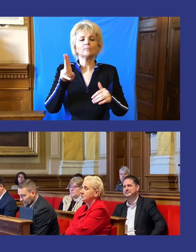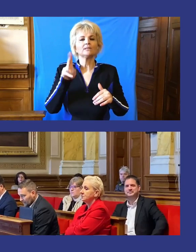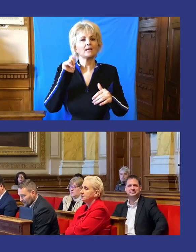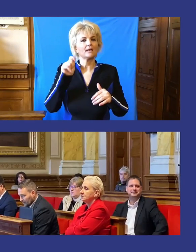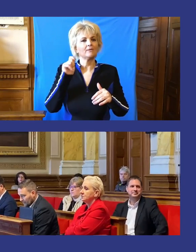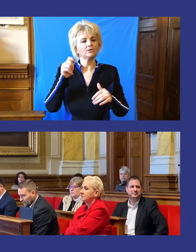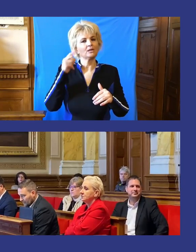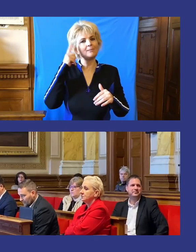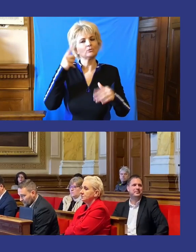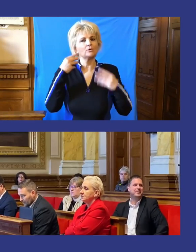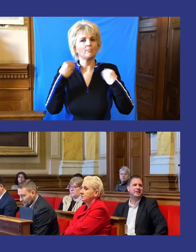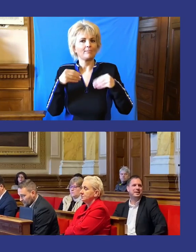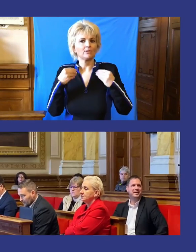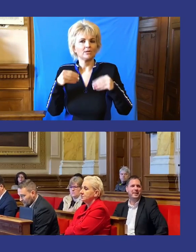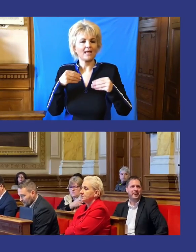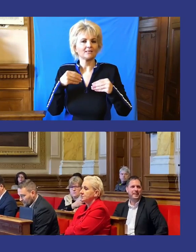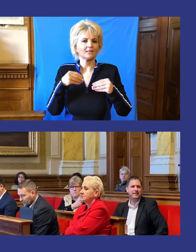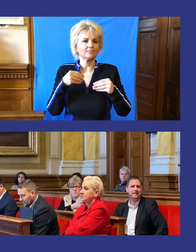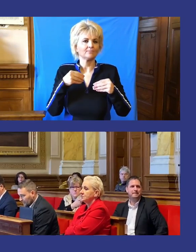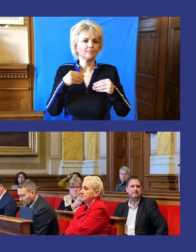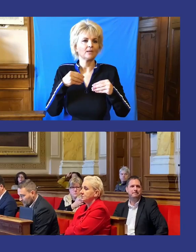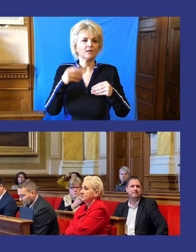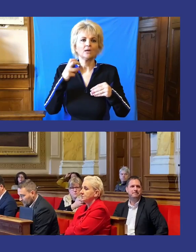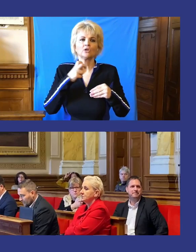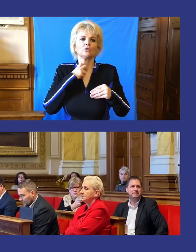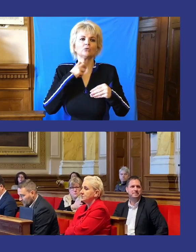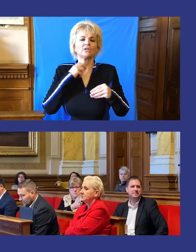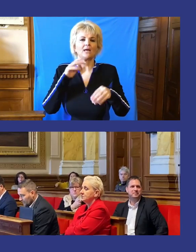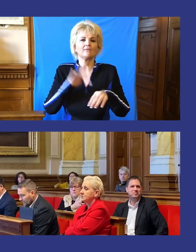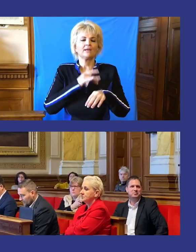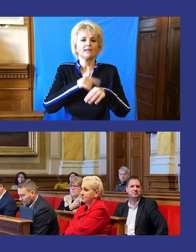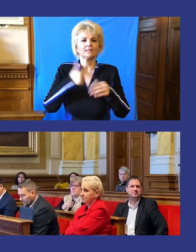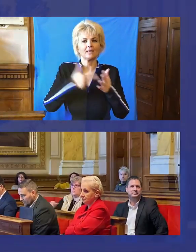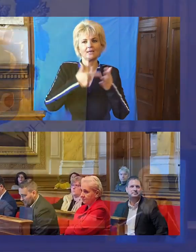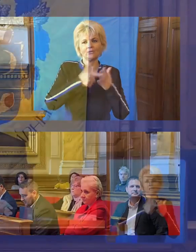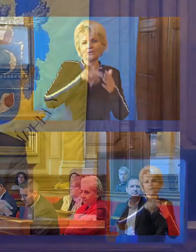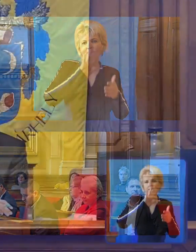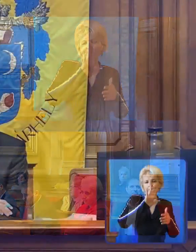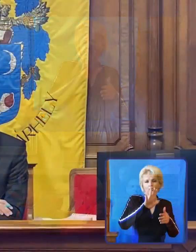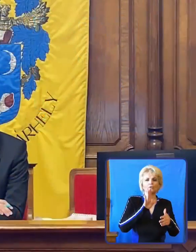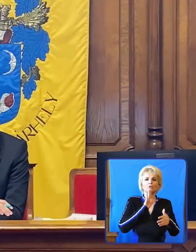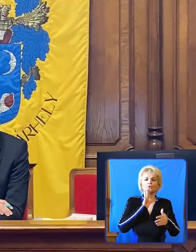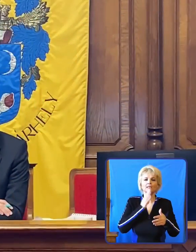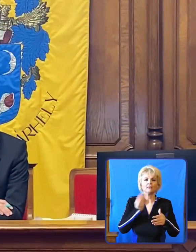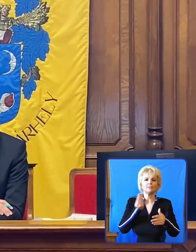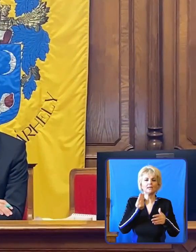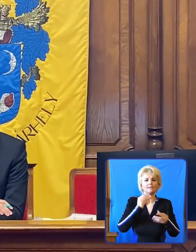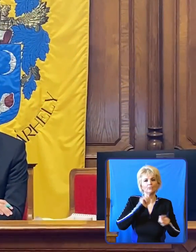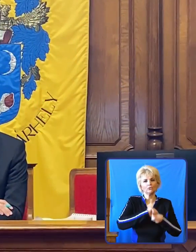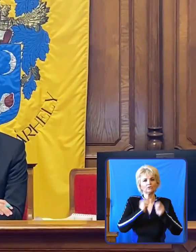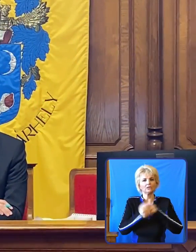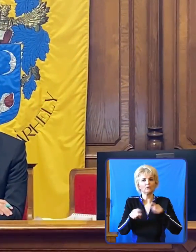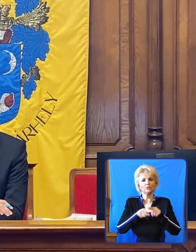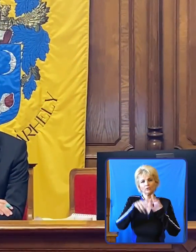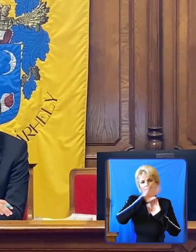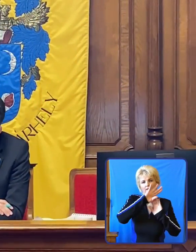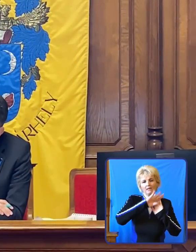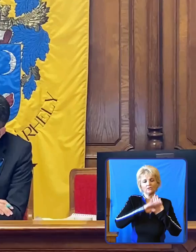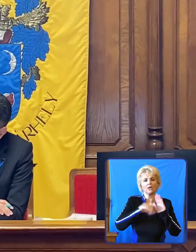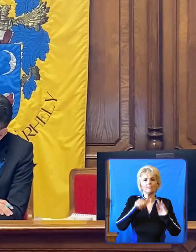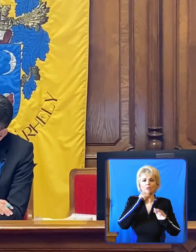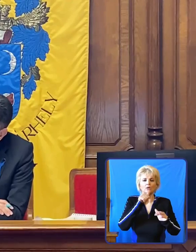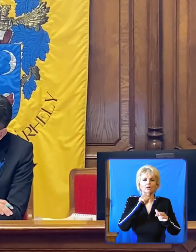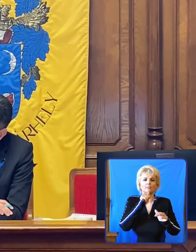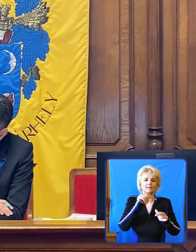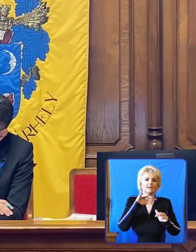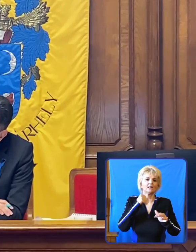fogja tudni megmagyarázni, hogy Gyurcsány Ferenc 2005 őszén miért módosította úgy a törvényeket, hogy Polt Péter és